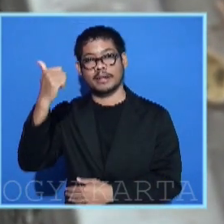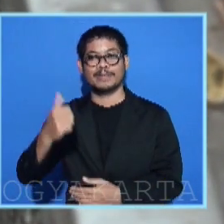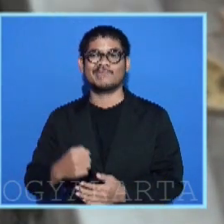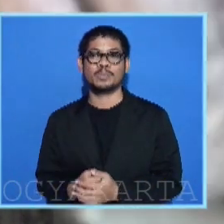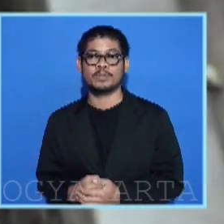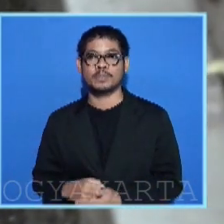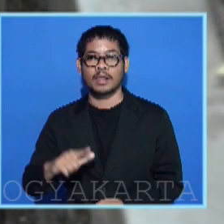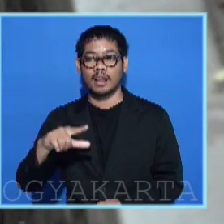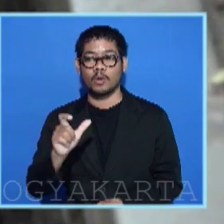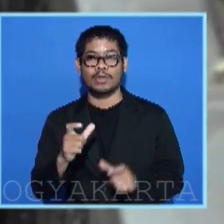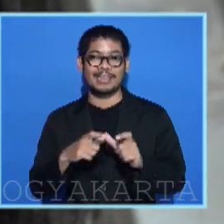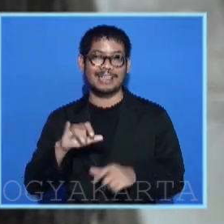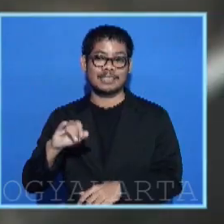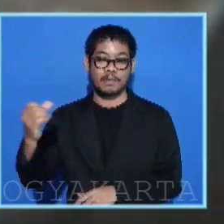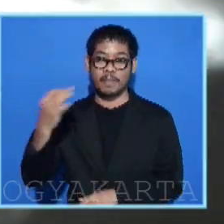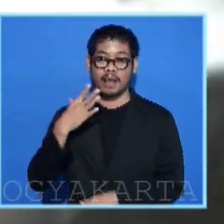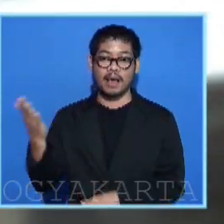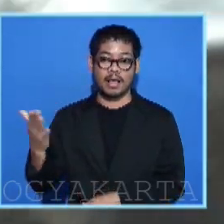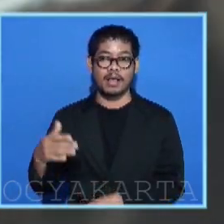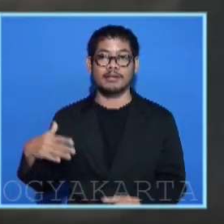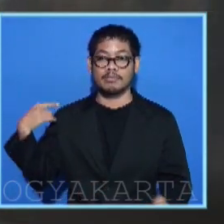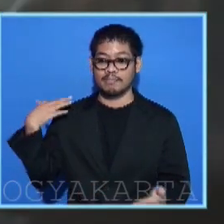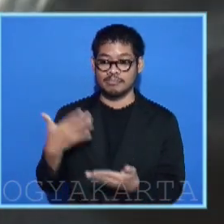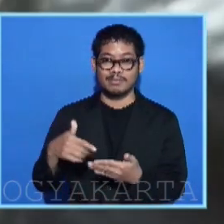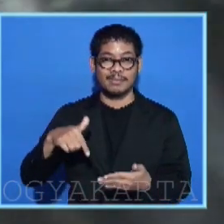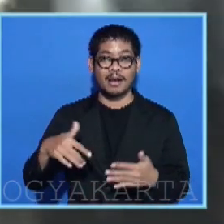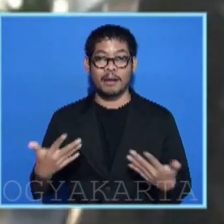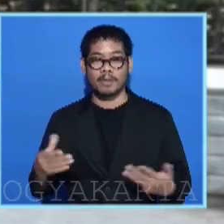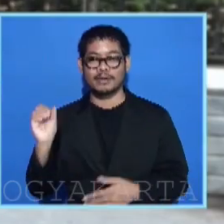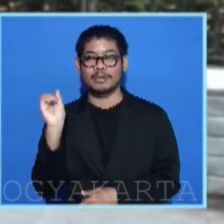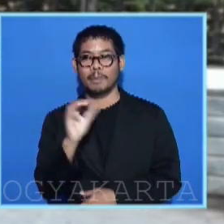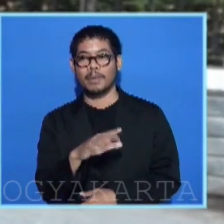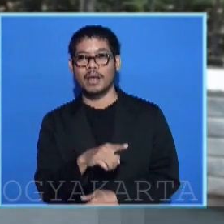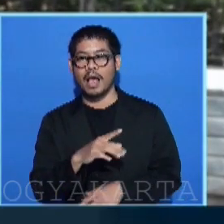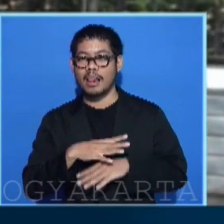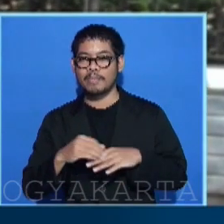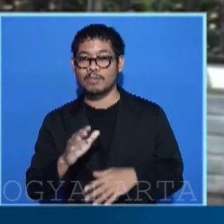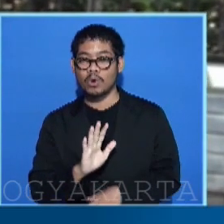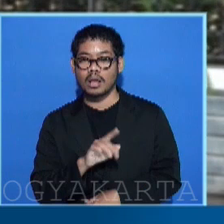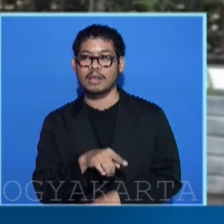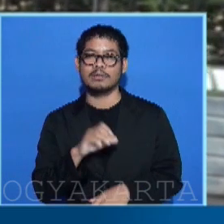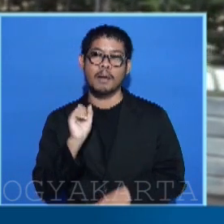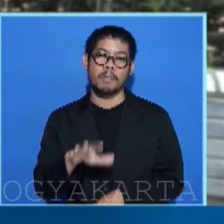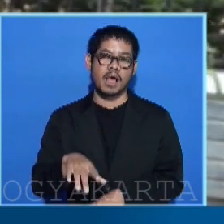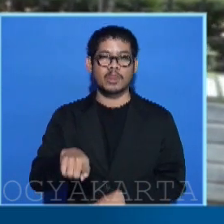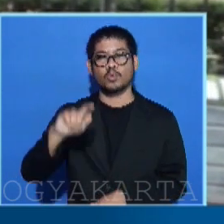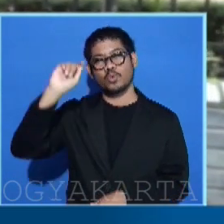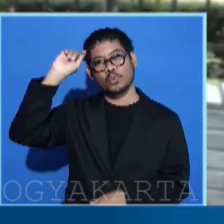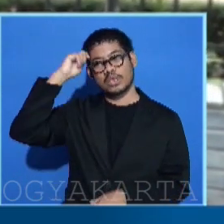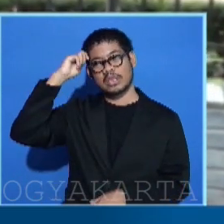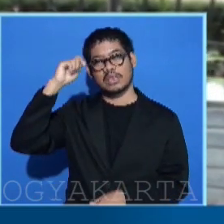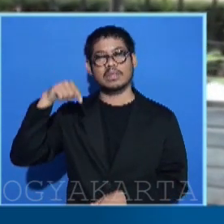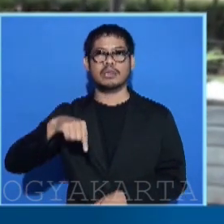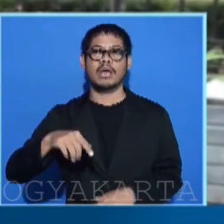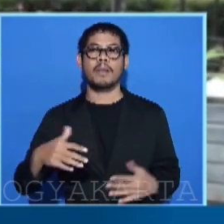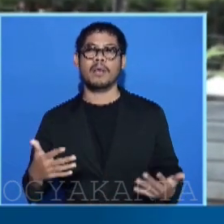tenan Malioboro mengaku selama ini sulit membuang sampah anorganik yang sampah ini memang harus